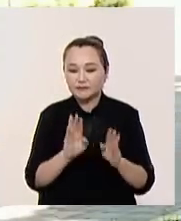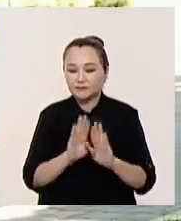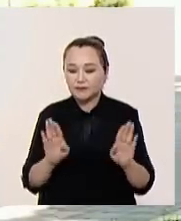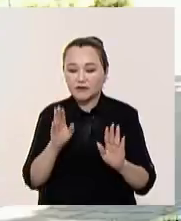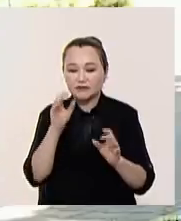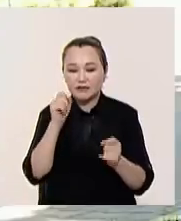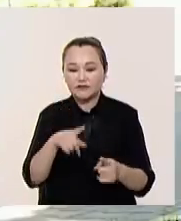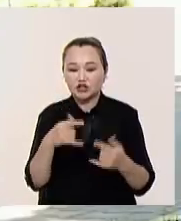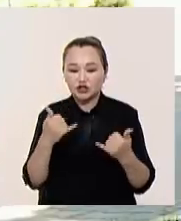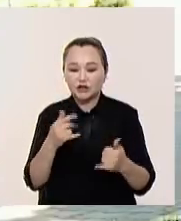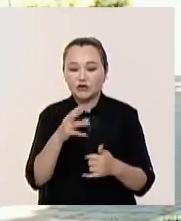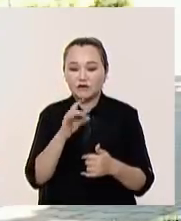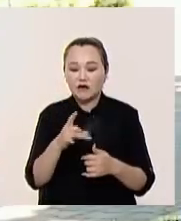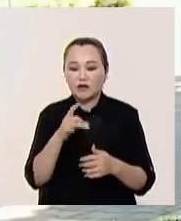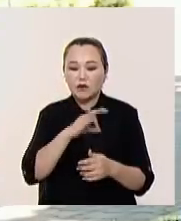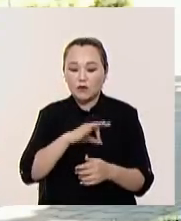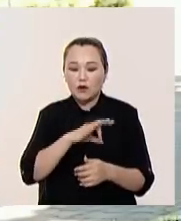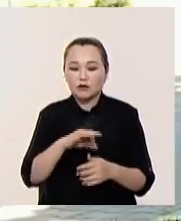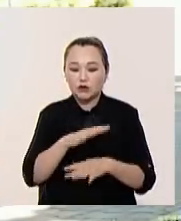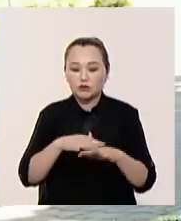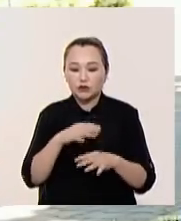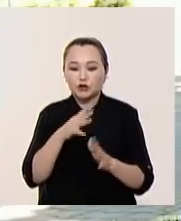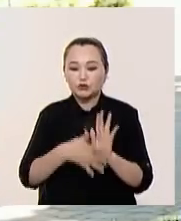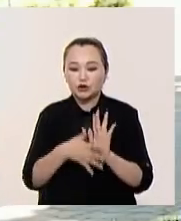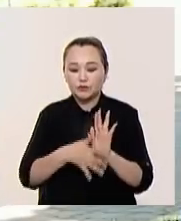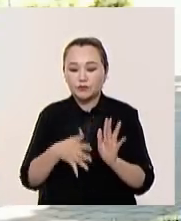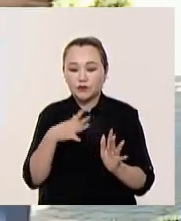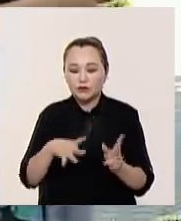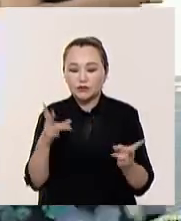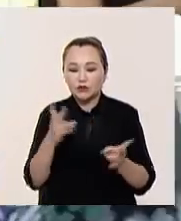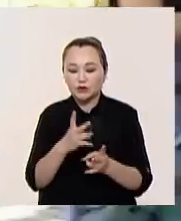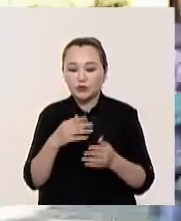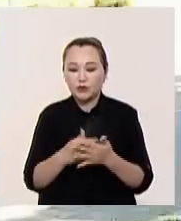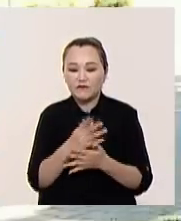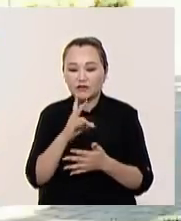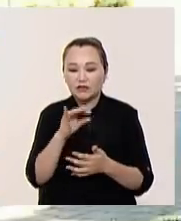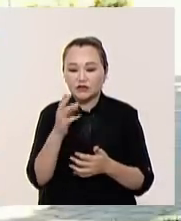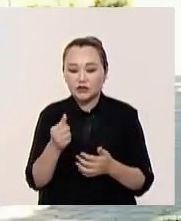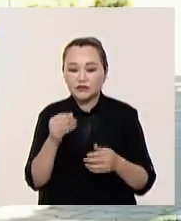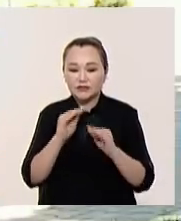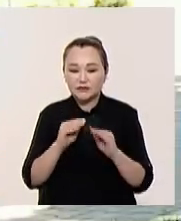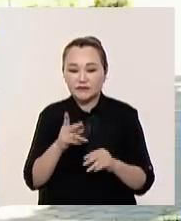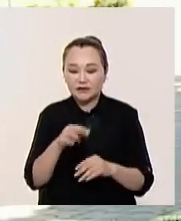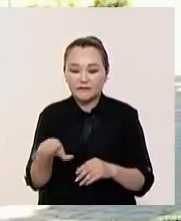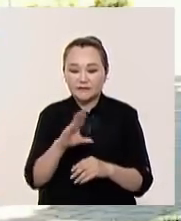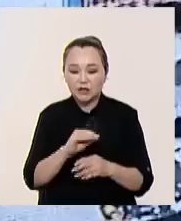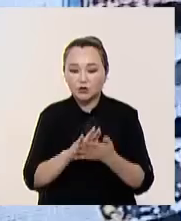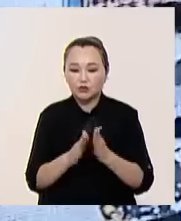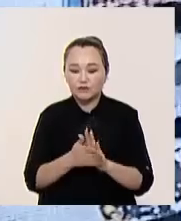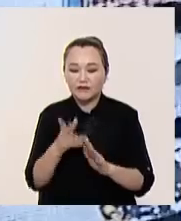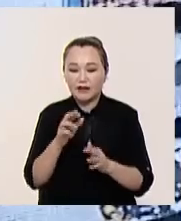есть, соответственно, мы сейчас товары народного потребления изучаем. То есть приходится находить новые ниши и тем временем создавать для них условия для